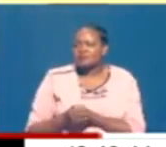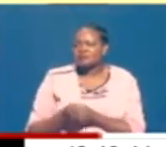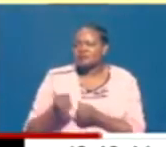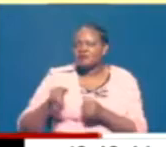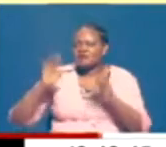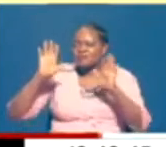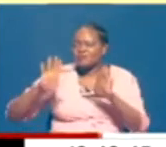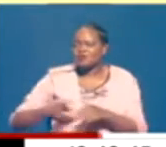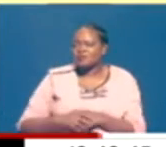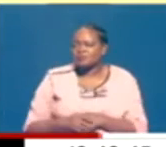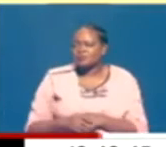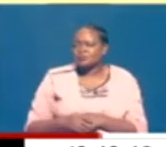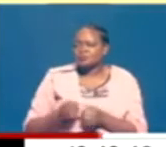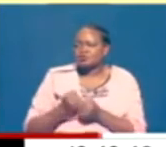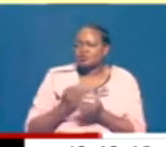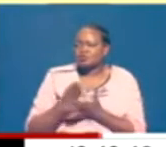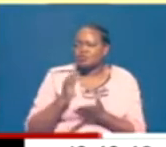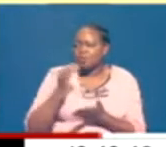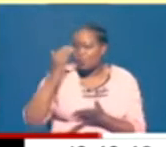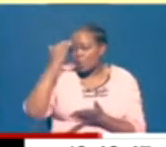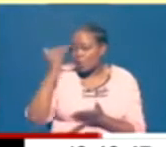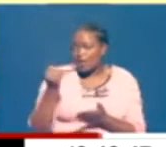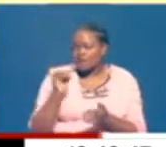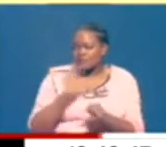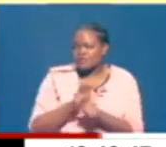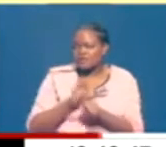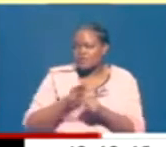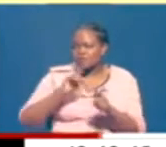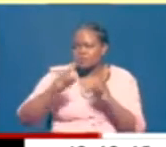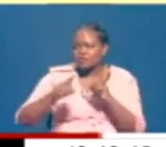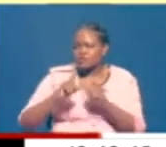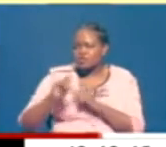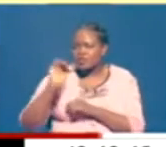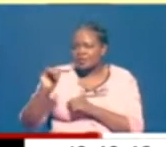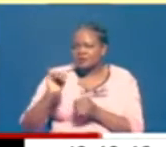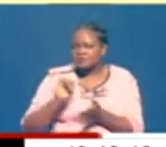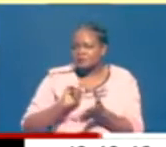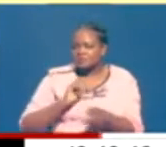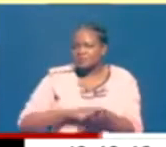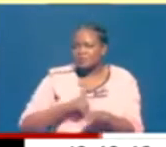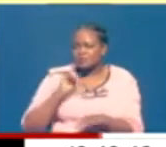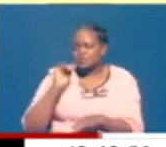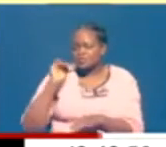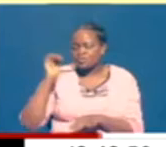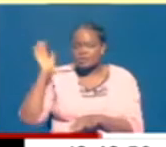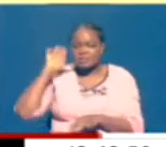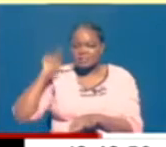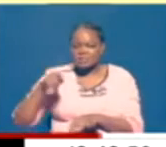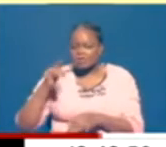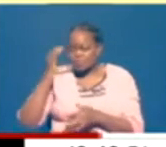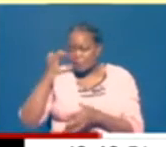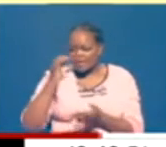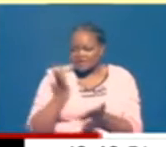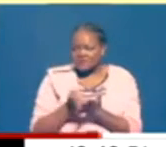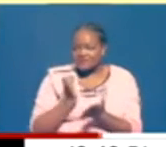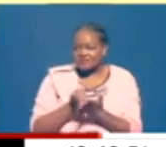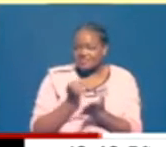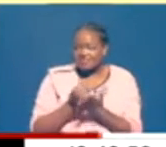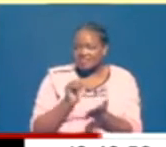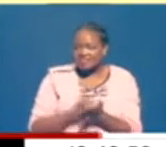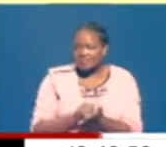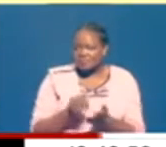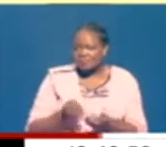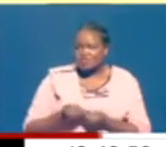sana tuhakikishe, kwa sababu kuna swali mingi sana utauliza ukisikia hivyo. Kulikuwa na ile evidence ambaye ilipelekwa